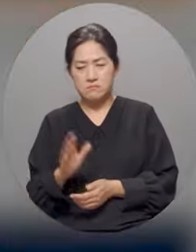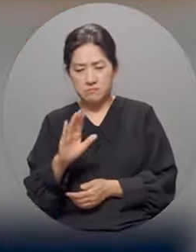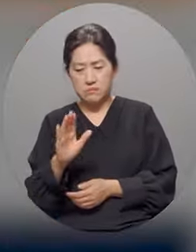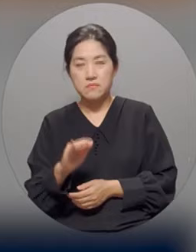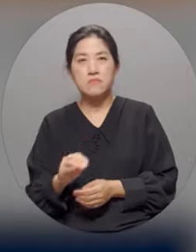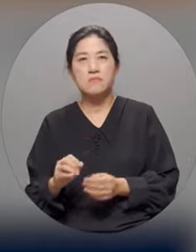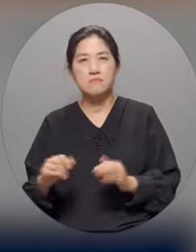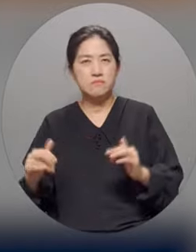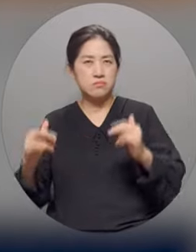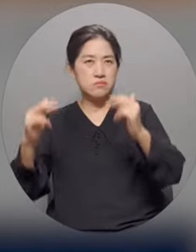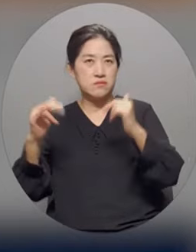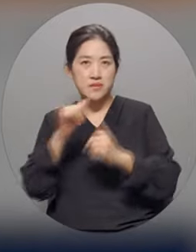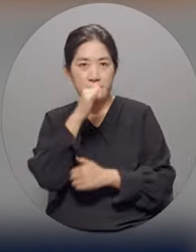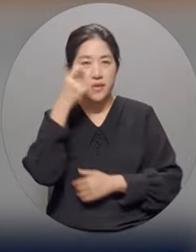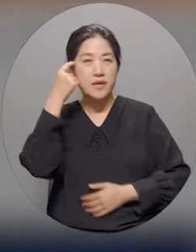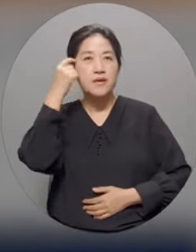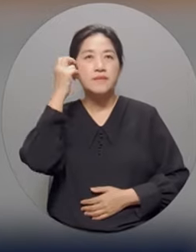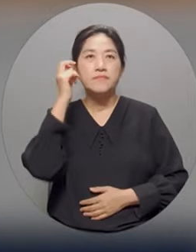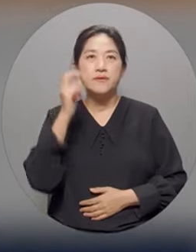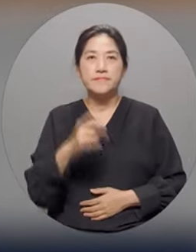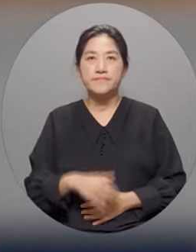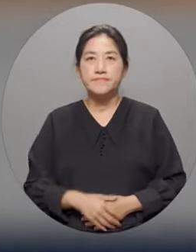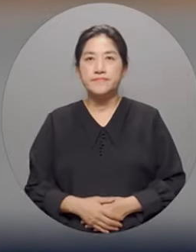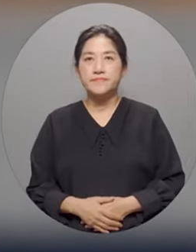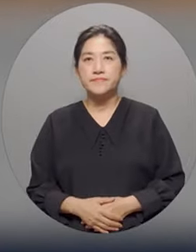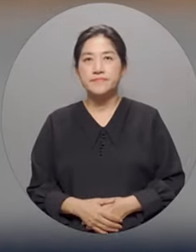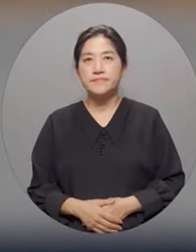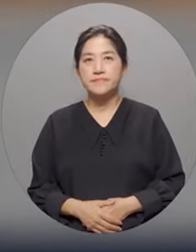보입니다 MBC 뉴스 박솔리